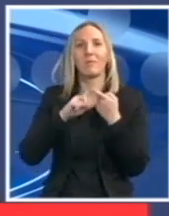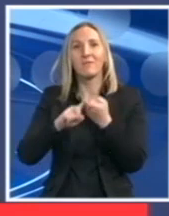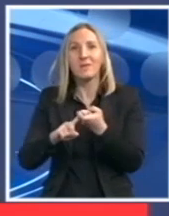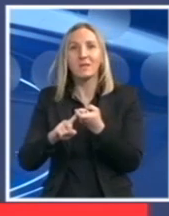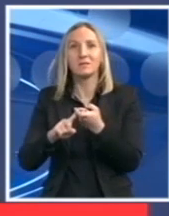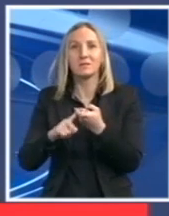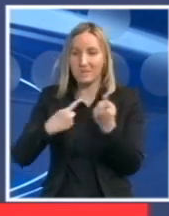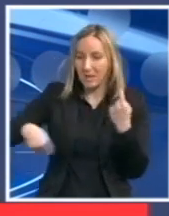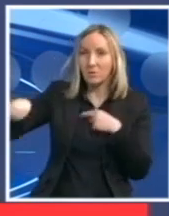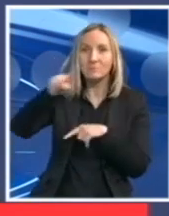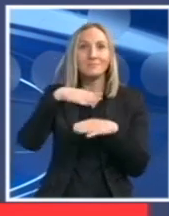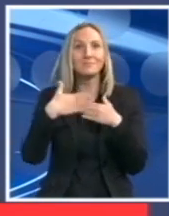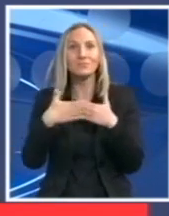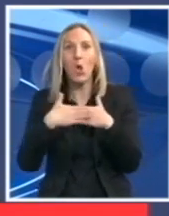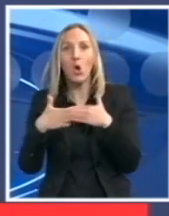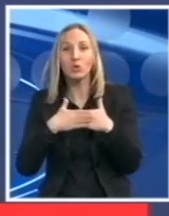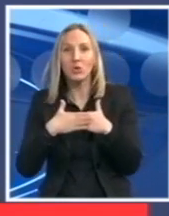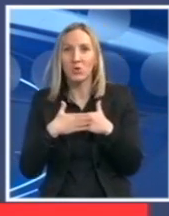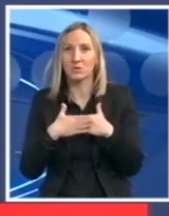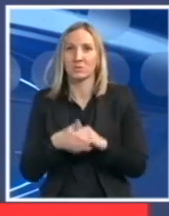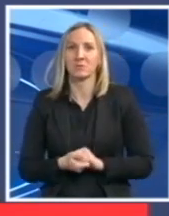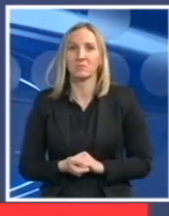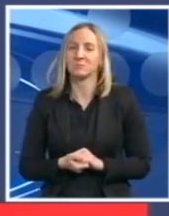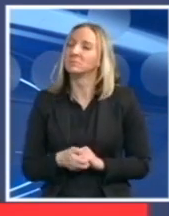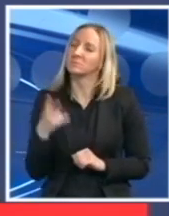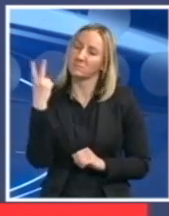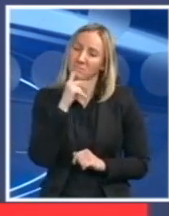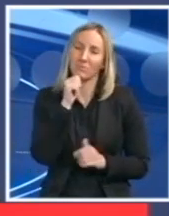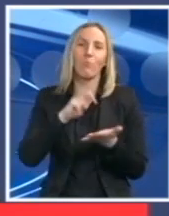uzajamnih odnosa, to svakako zahvata i političke